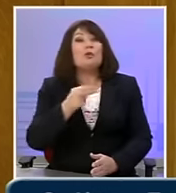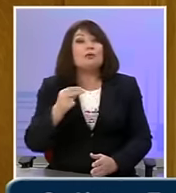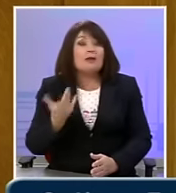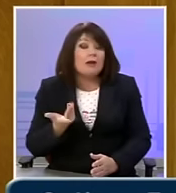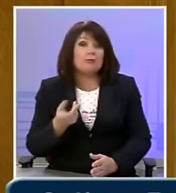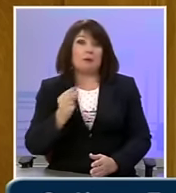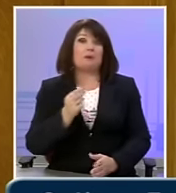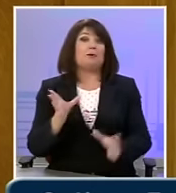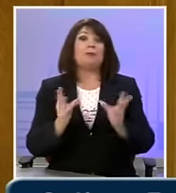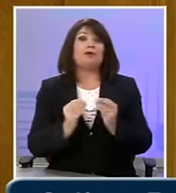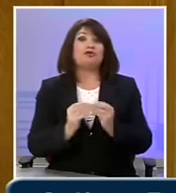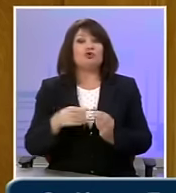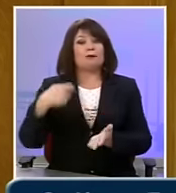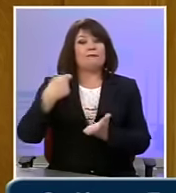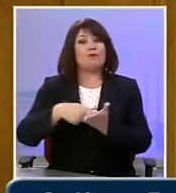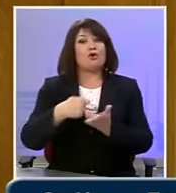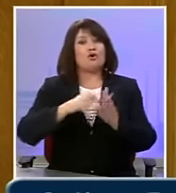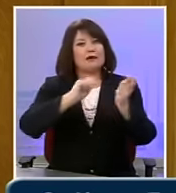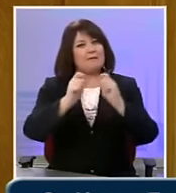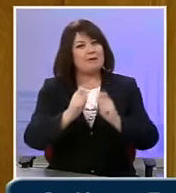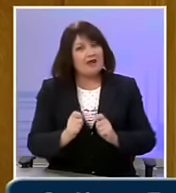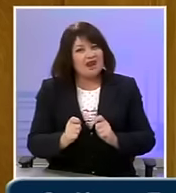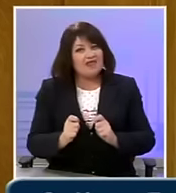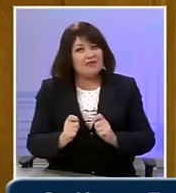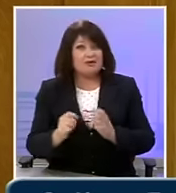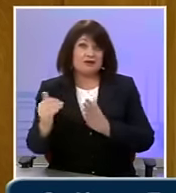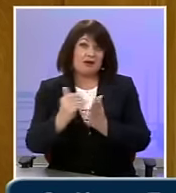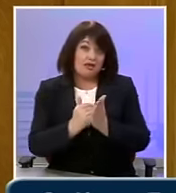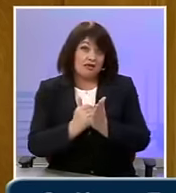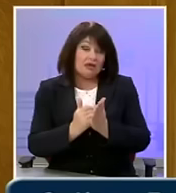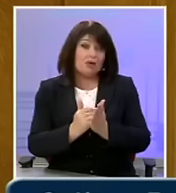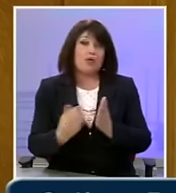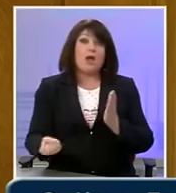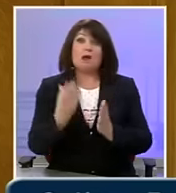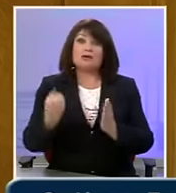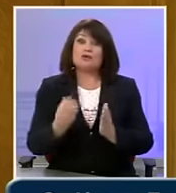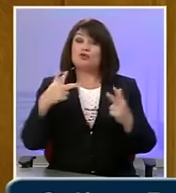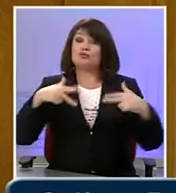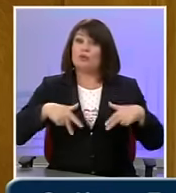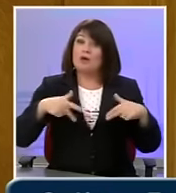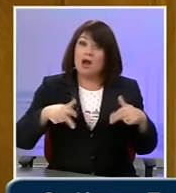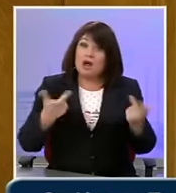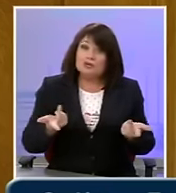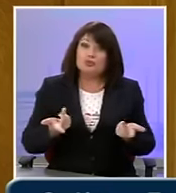το θέμα της φορολογικής μεταρρύθμισης, άδικο, τον εξυγχρονισμό του κράτους,